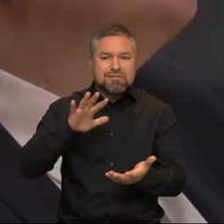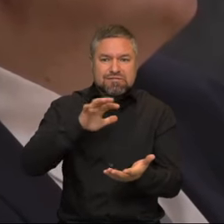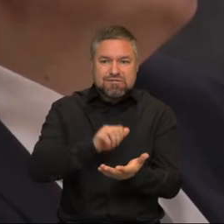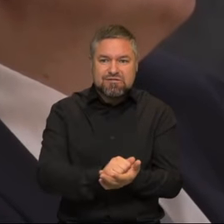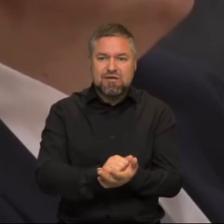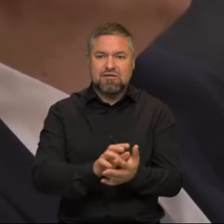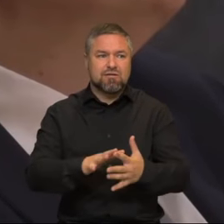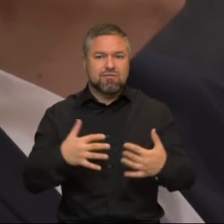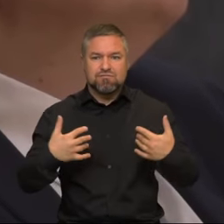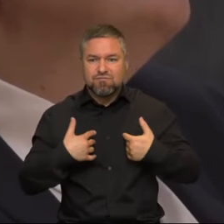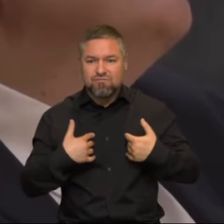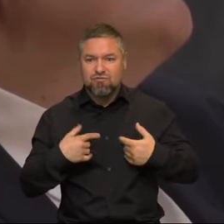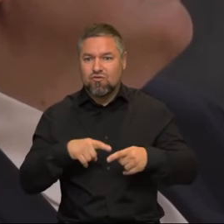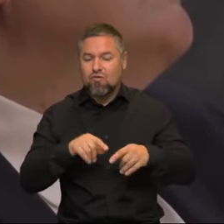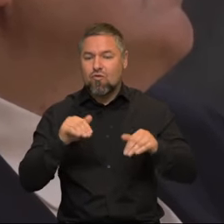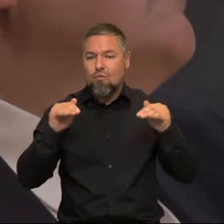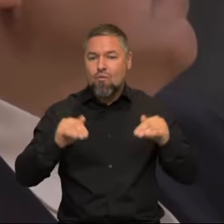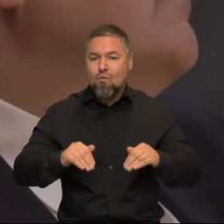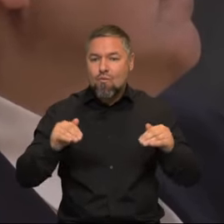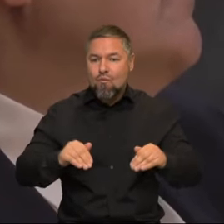zajęć, które mogą